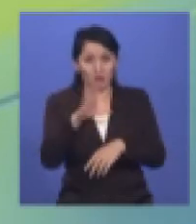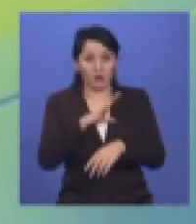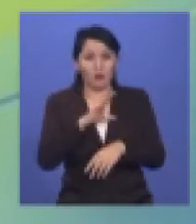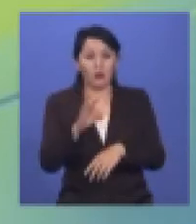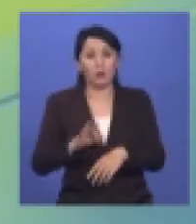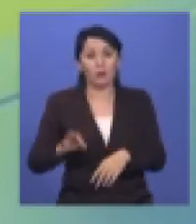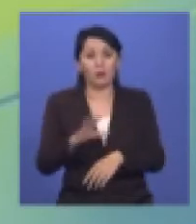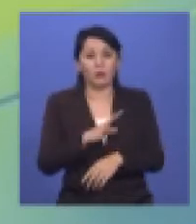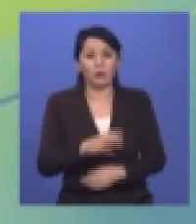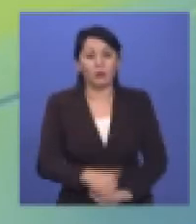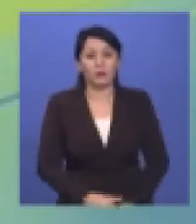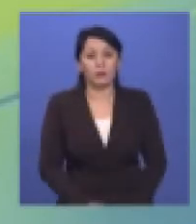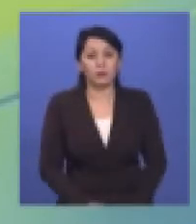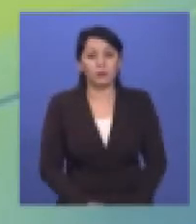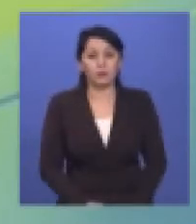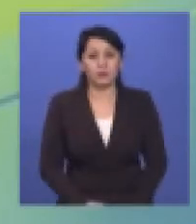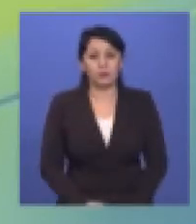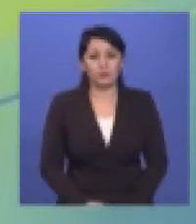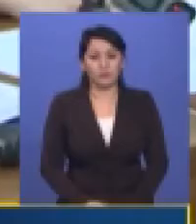баспасөз мәслихатында белгілі болды.